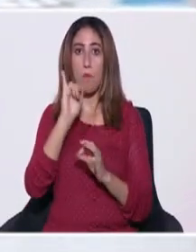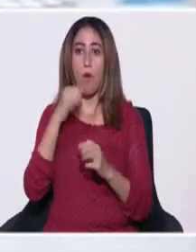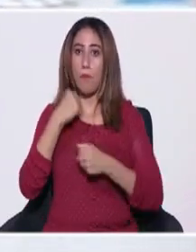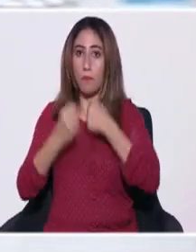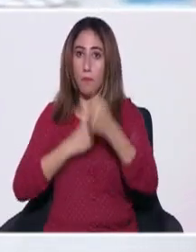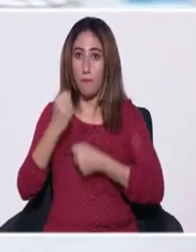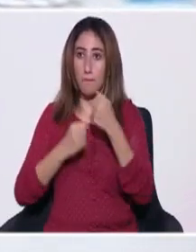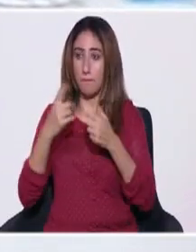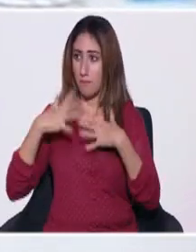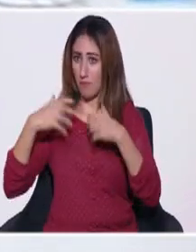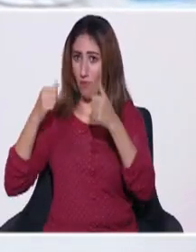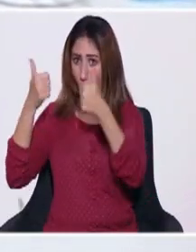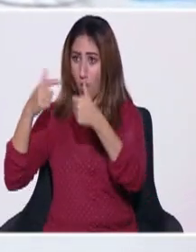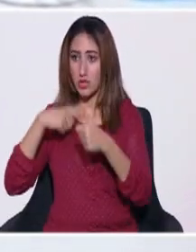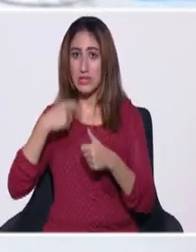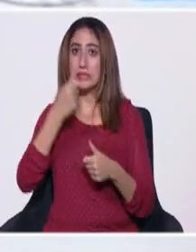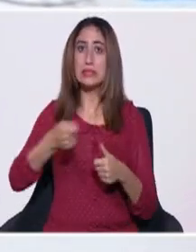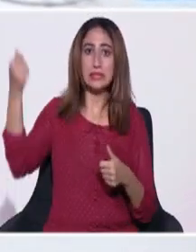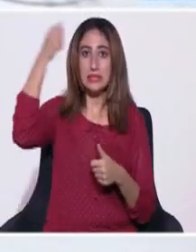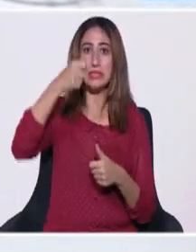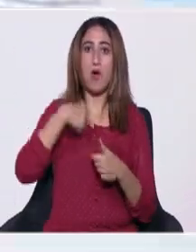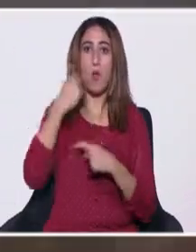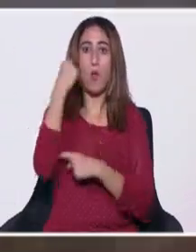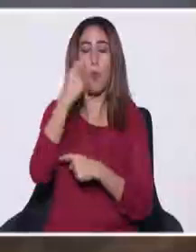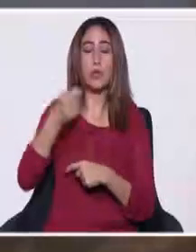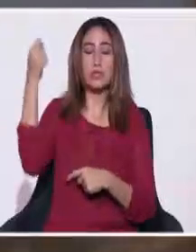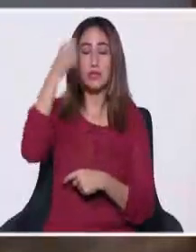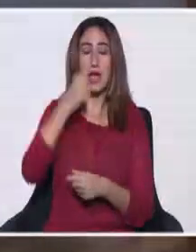تفوق الأصحاء وتقهر كل عجز.